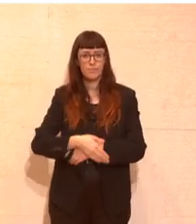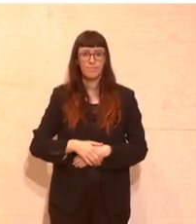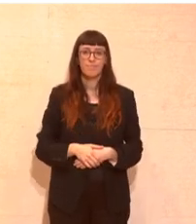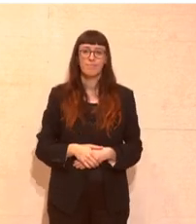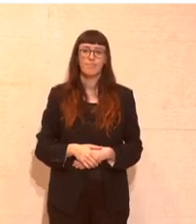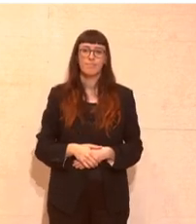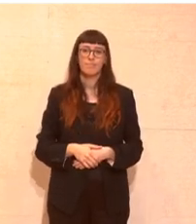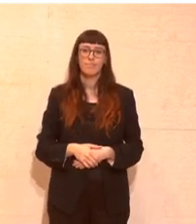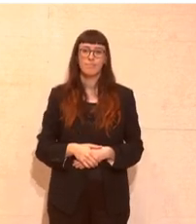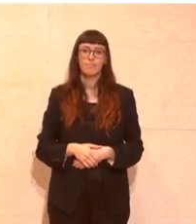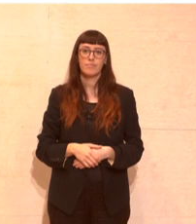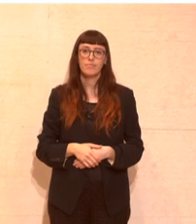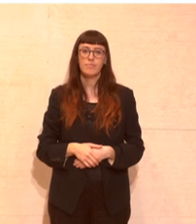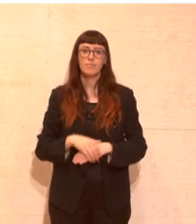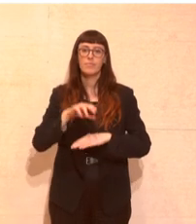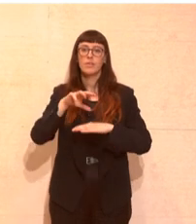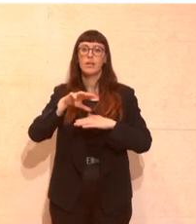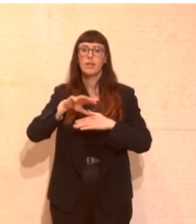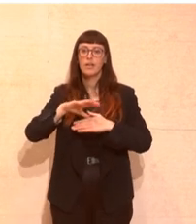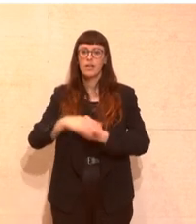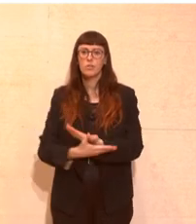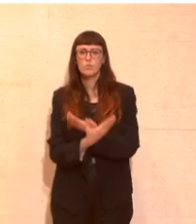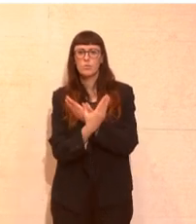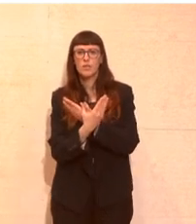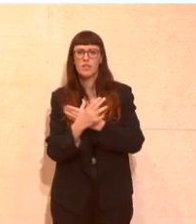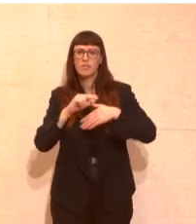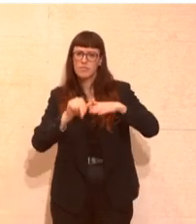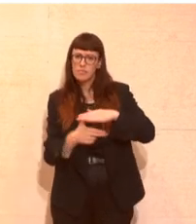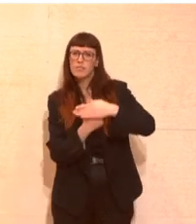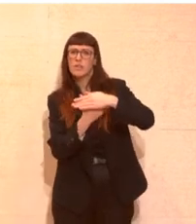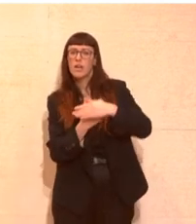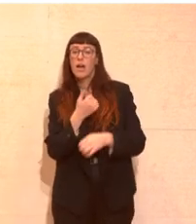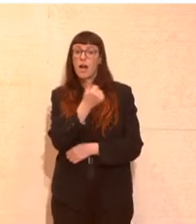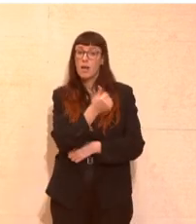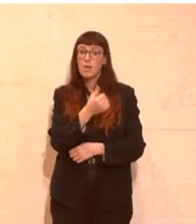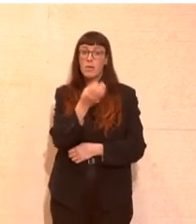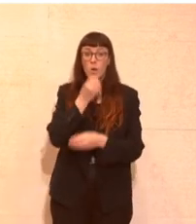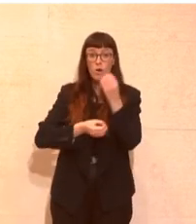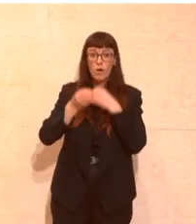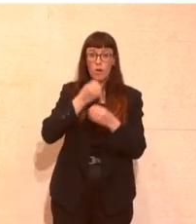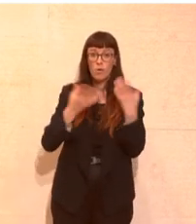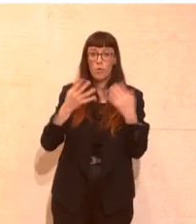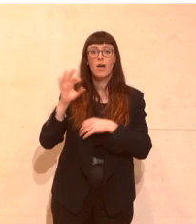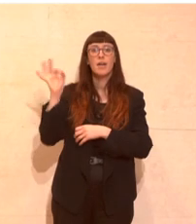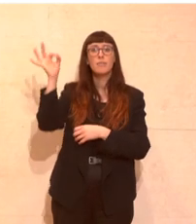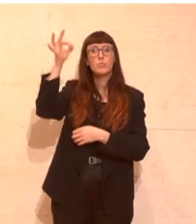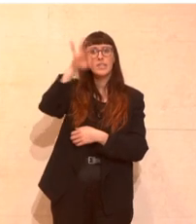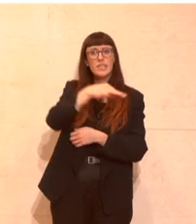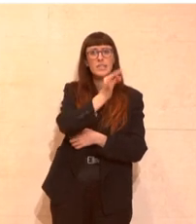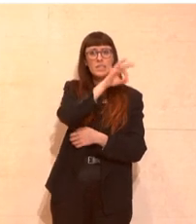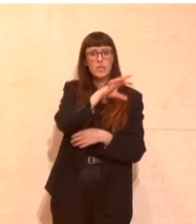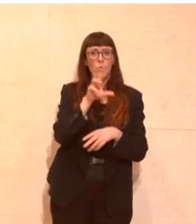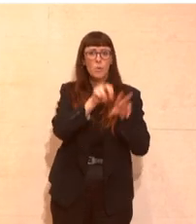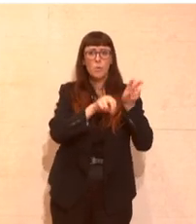fait, elle se nourrit principalement d'insectes, et les moustiques, et ces moustiques ne sont présents que sur une courte durée en